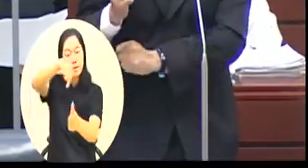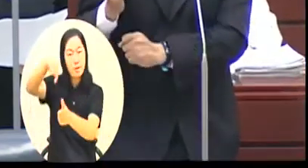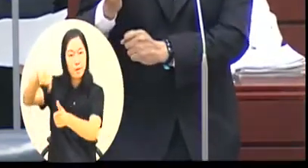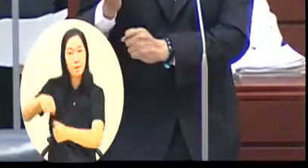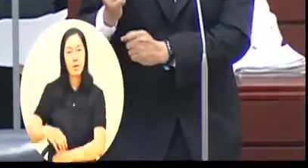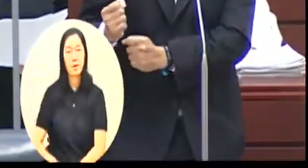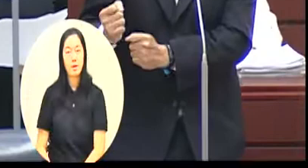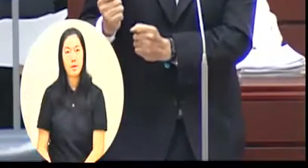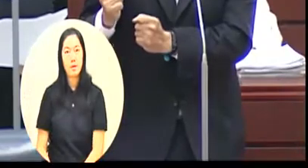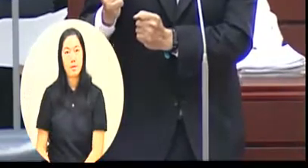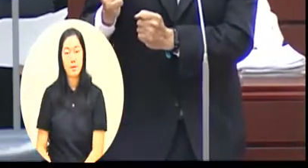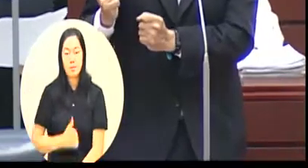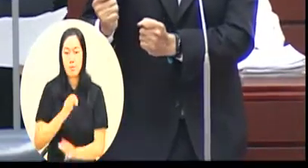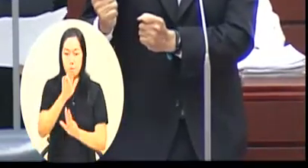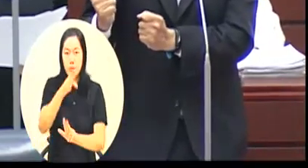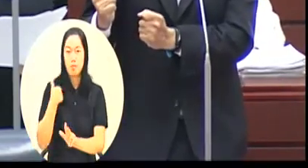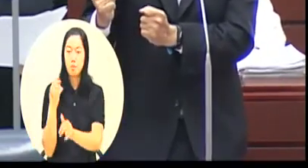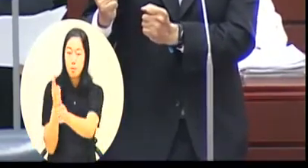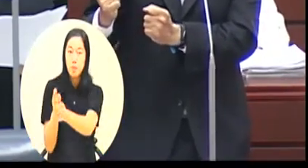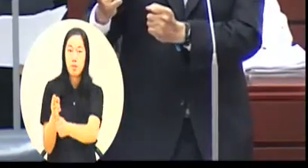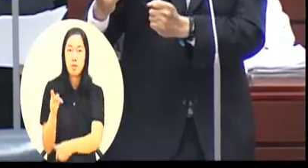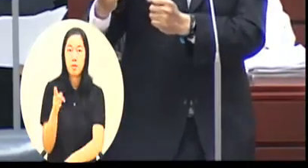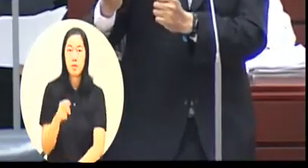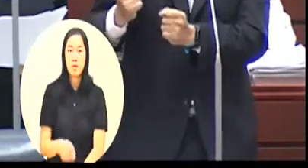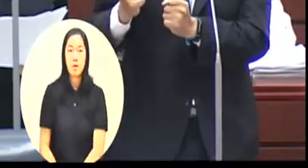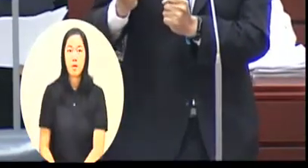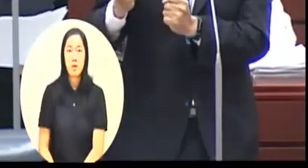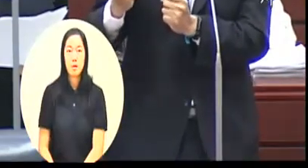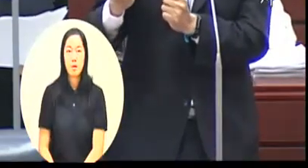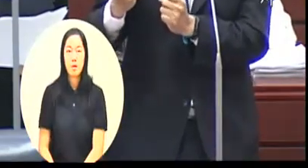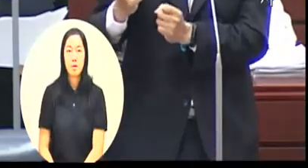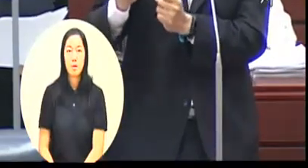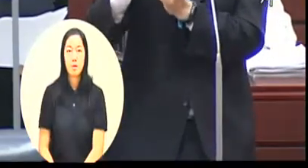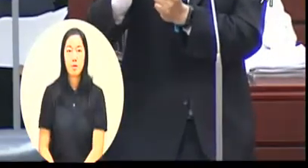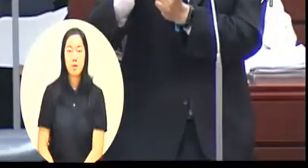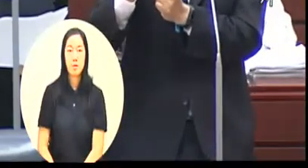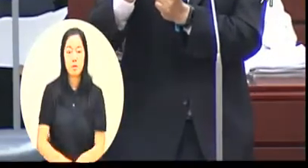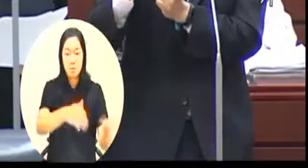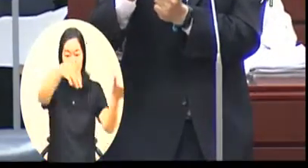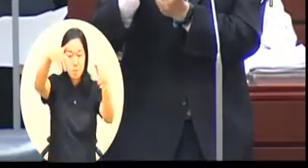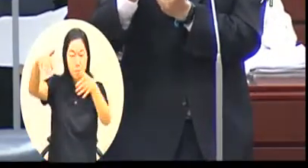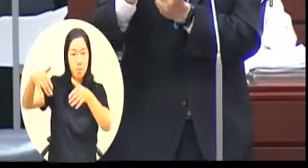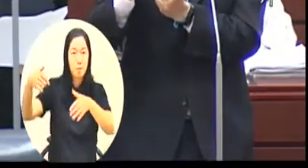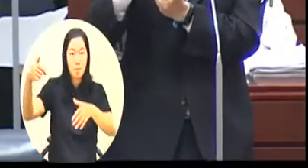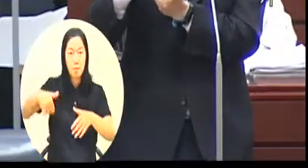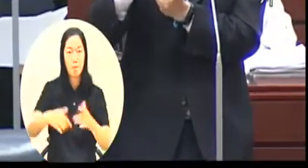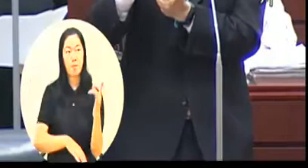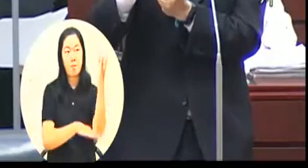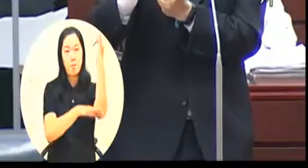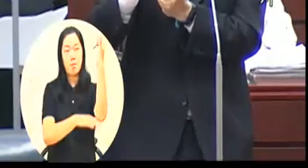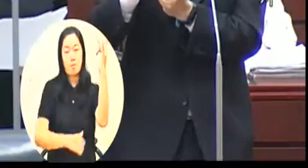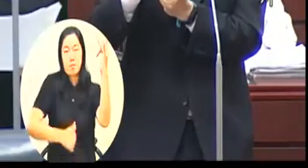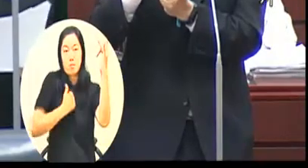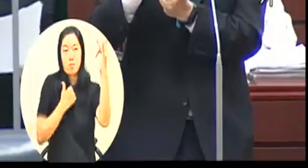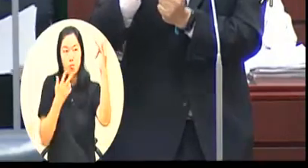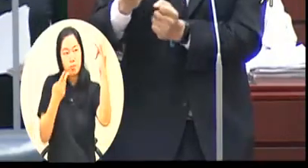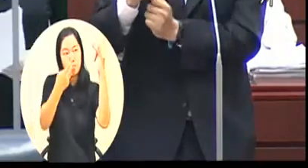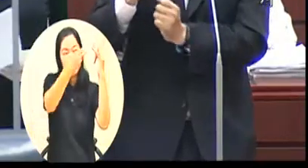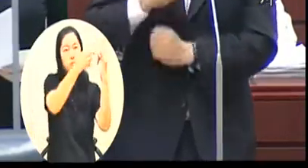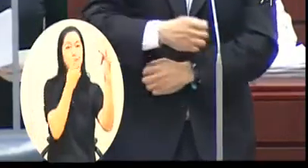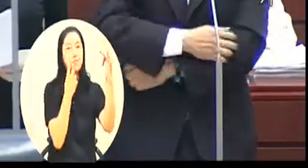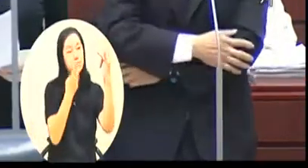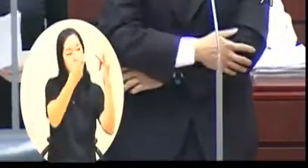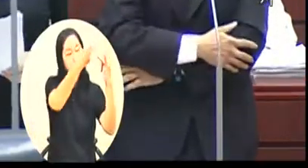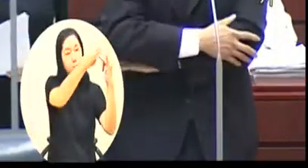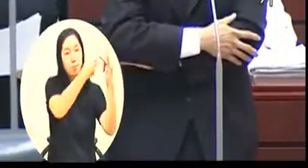际要求来参加讲习人实际到上面到树里面去做正确